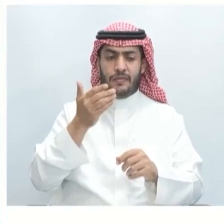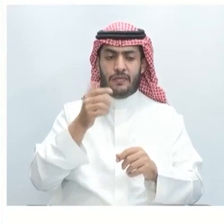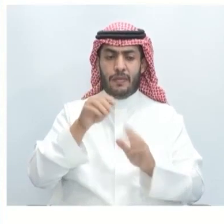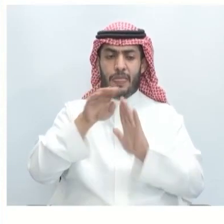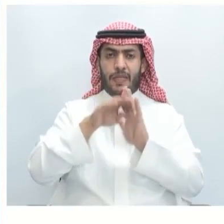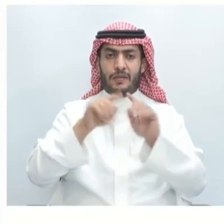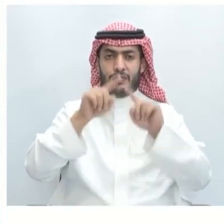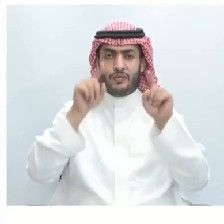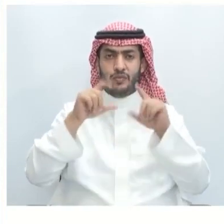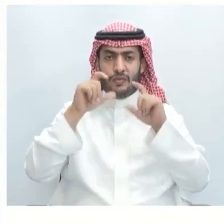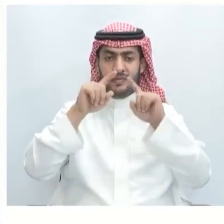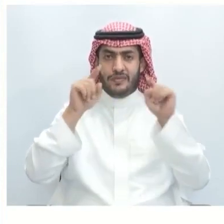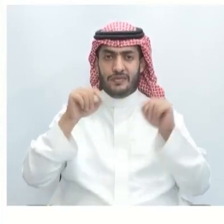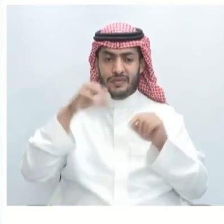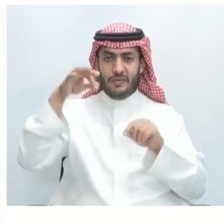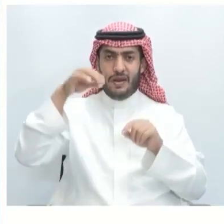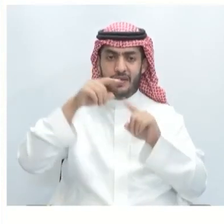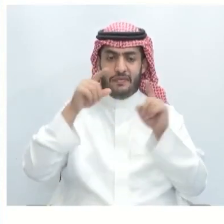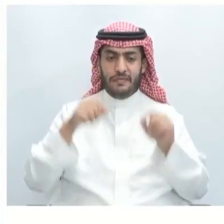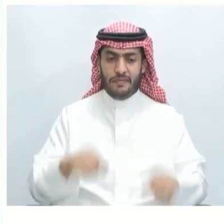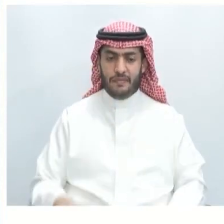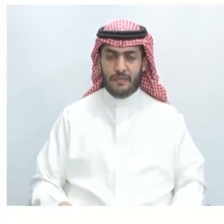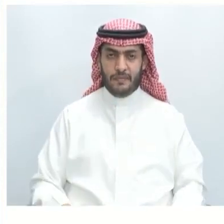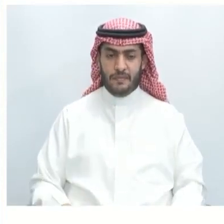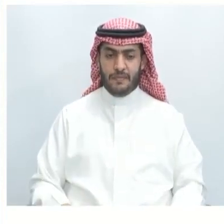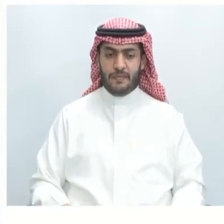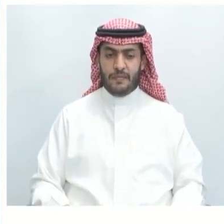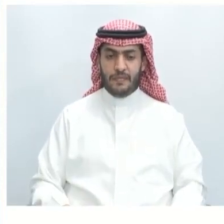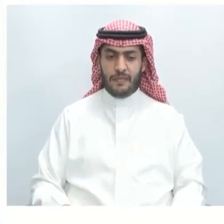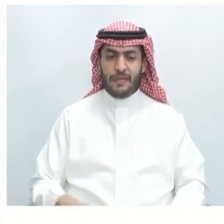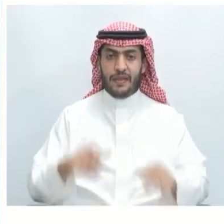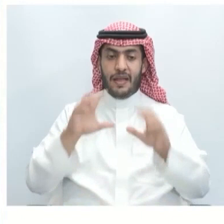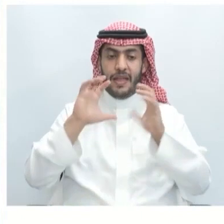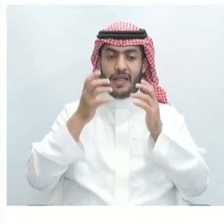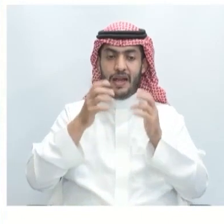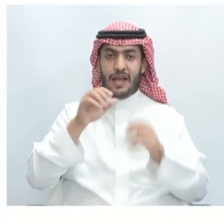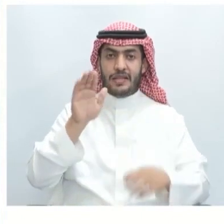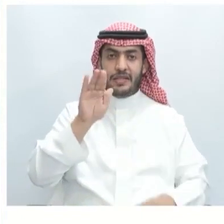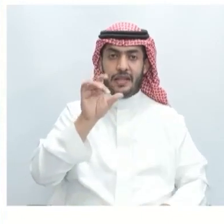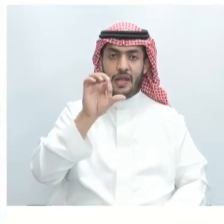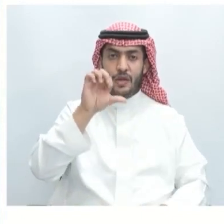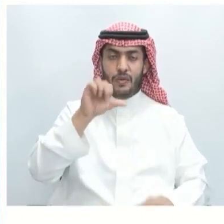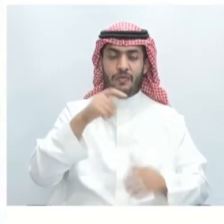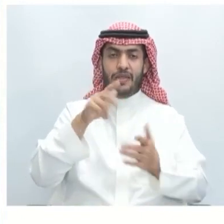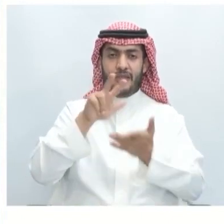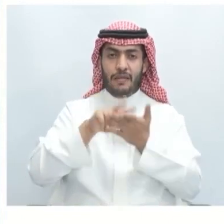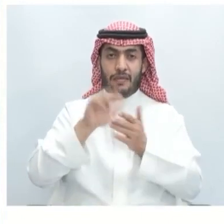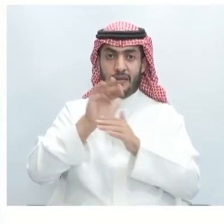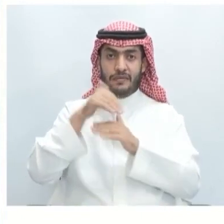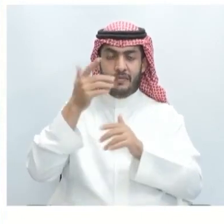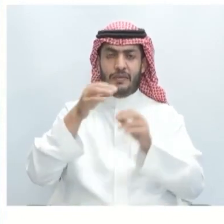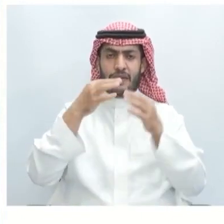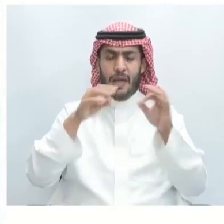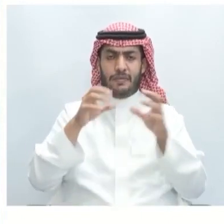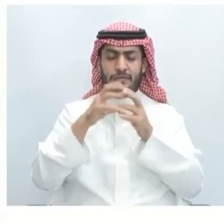هذه او هذه الصفحه او هذه القائمه كما تلاحظ اداره السيناريو وسنطبق باذن الله في الدرس القادم بشكل